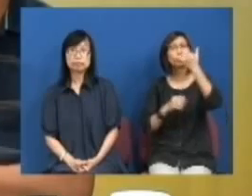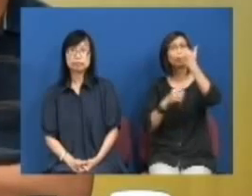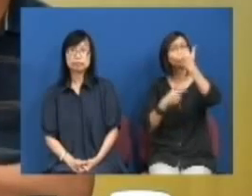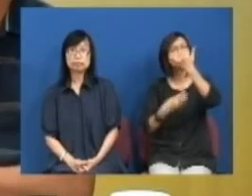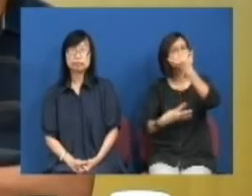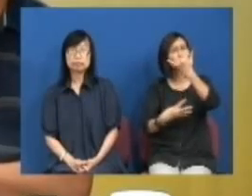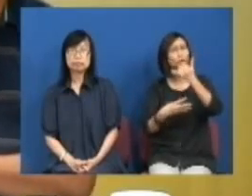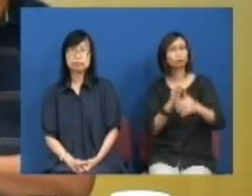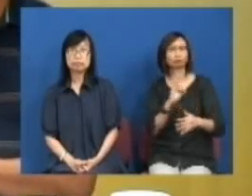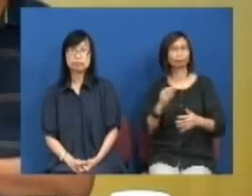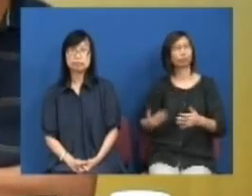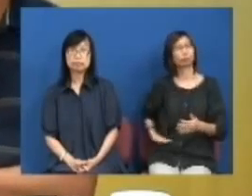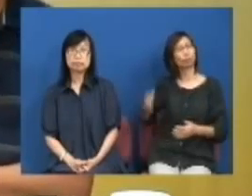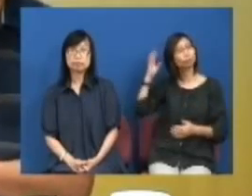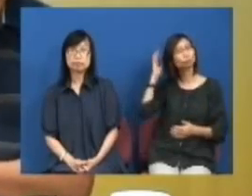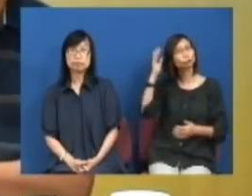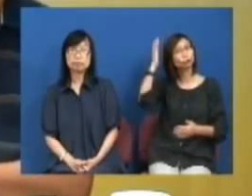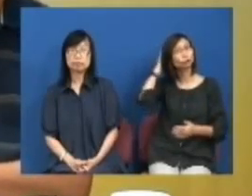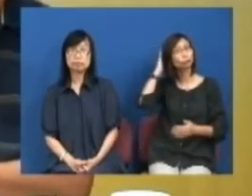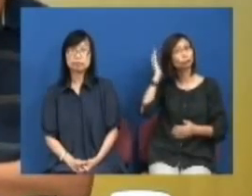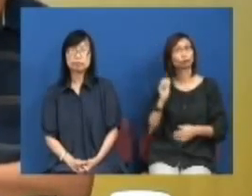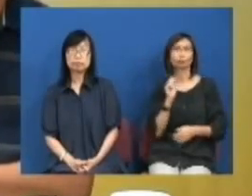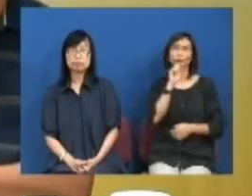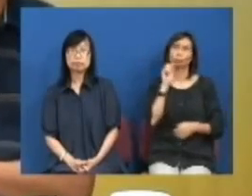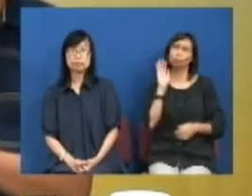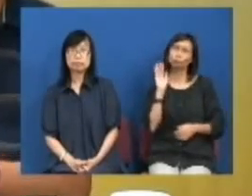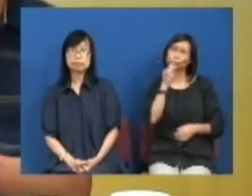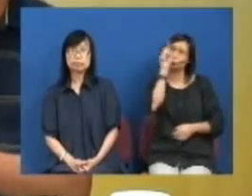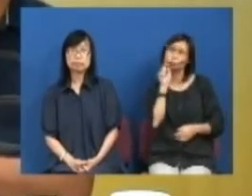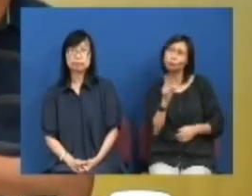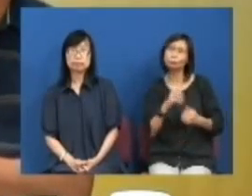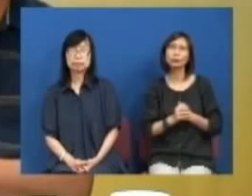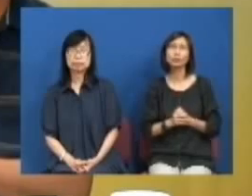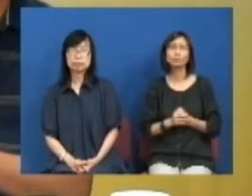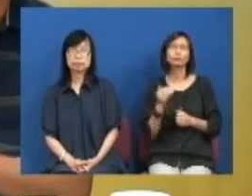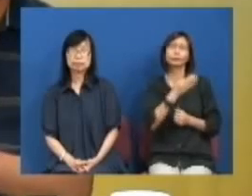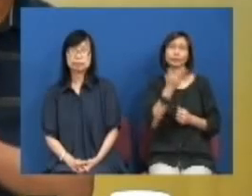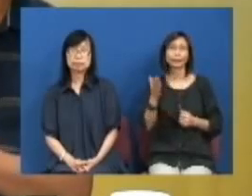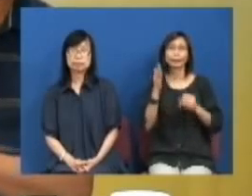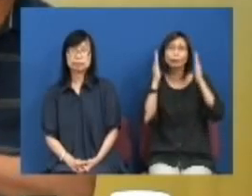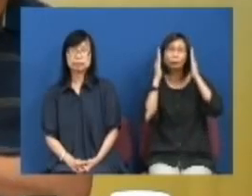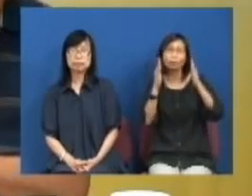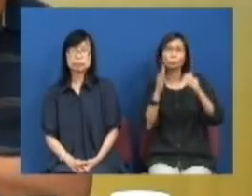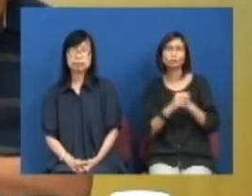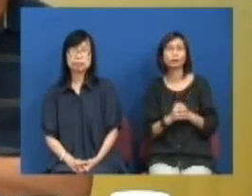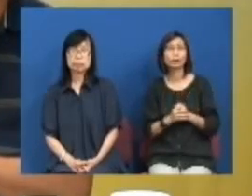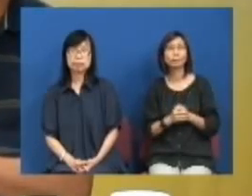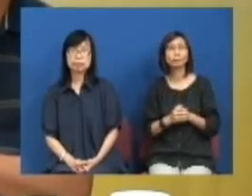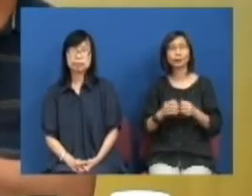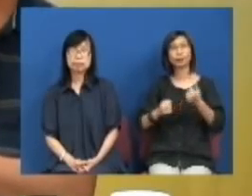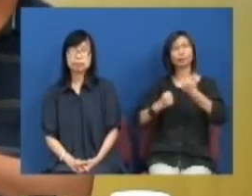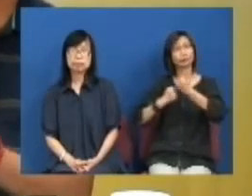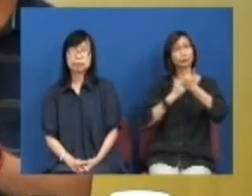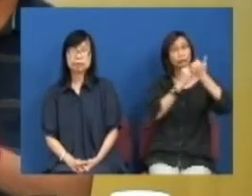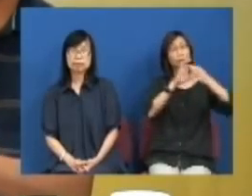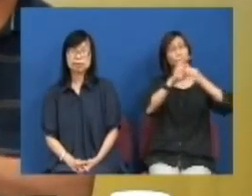令好多人注意。咁我諗另一樣嘢，其實大家留意到就係話，其實由支聯會搞嘅六四即係燭光晚